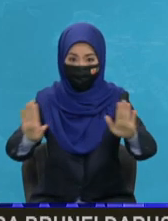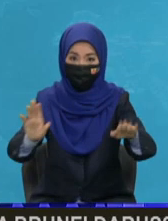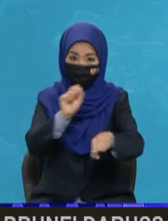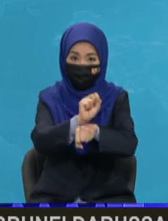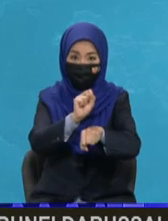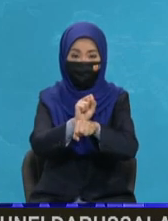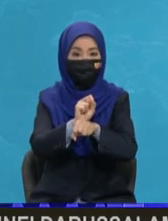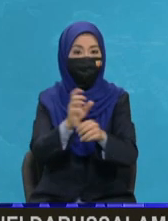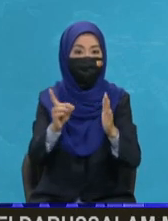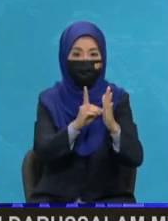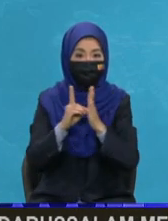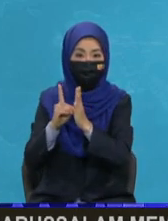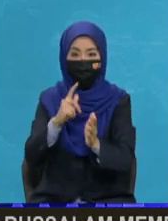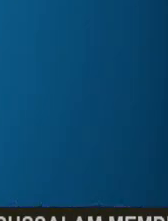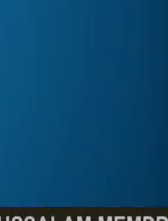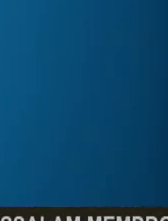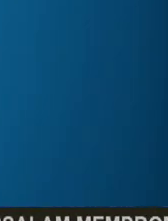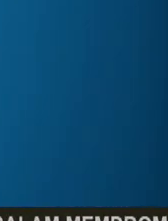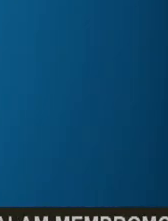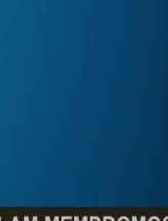hadapan daerah itu tong